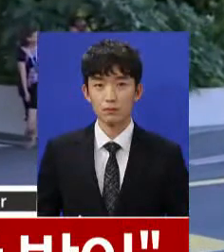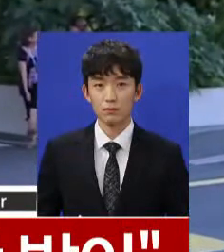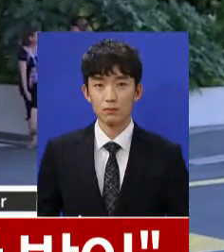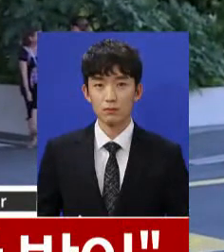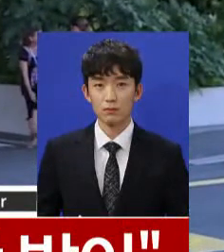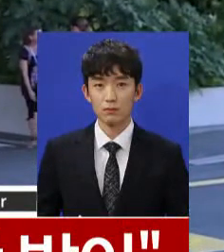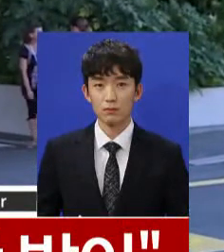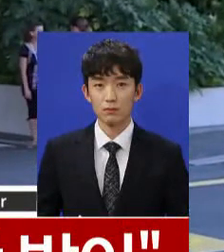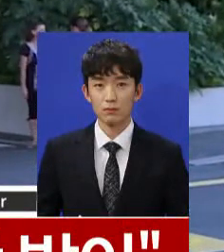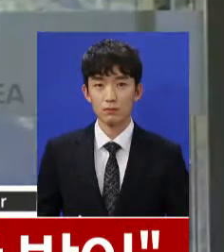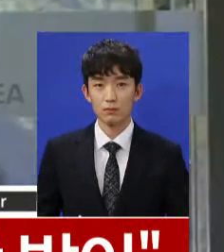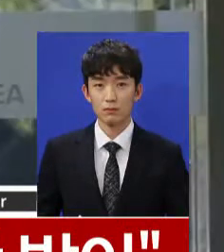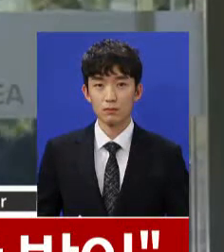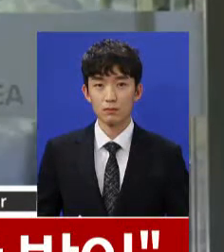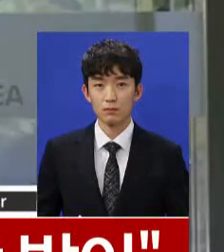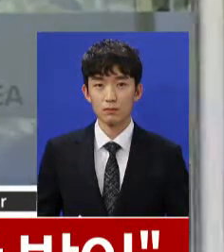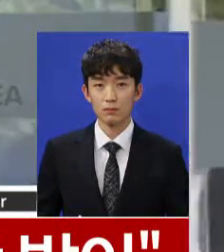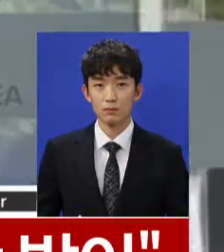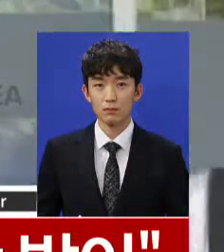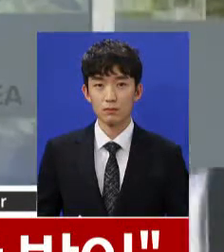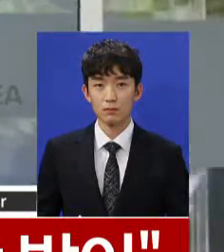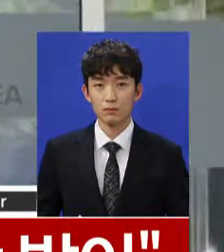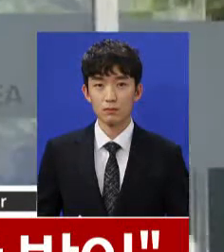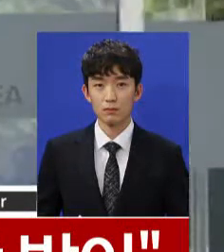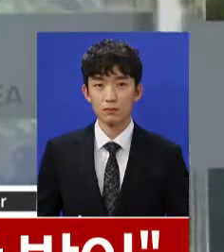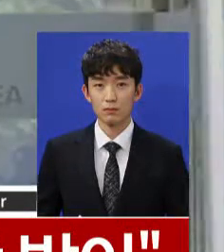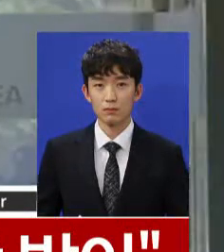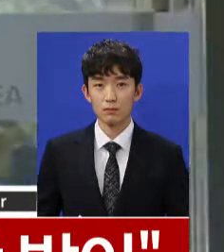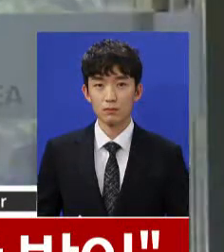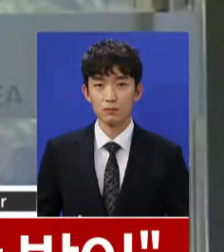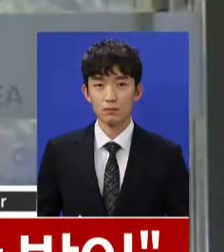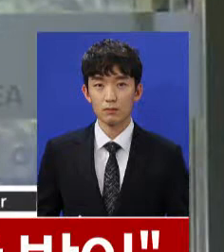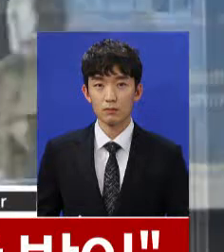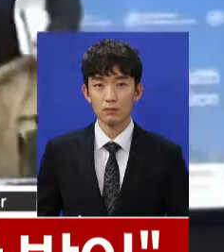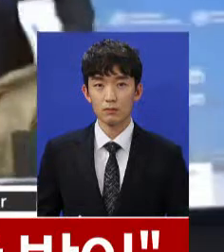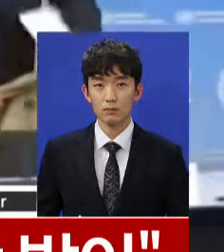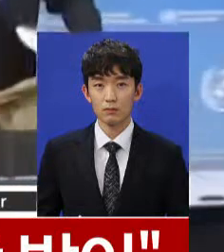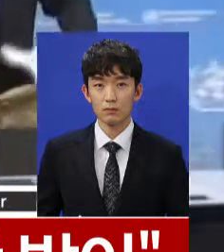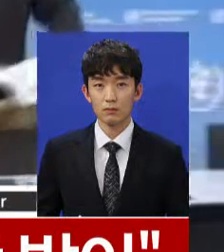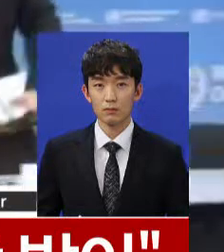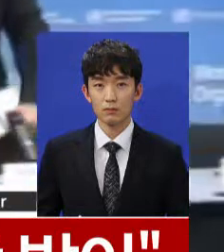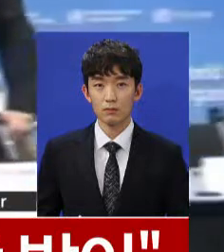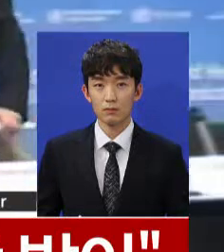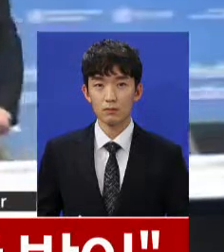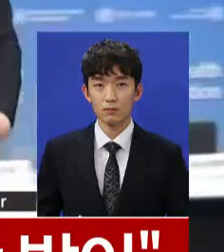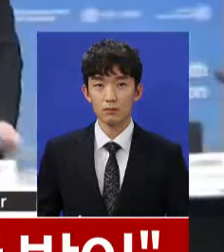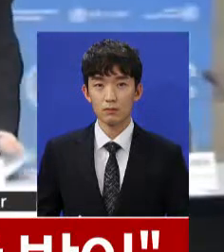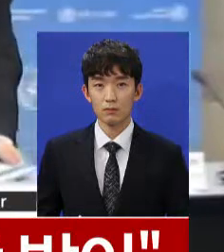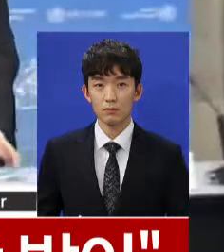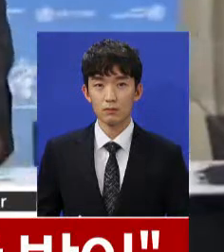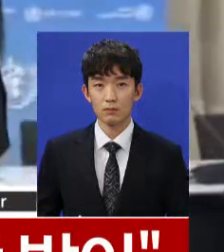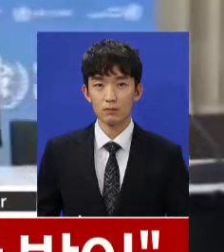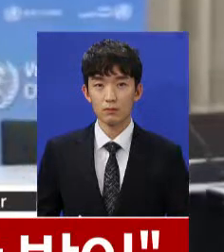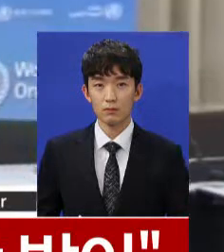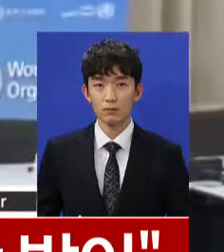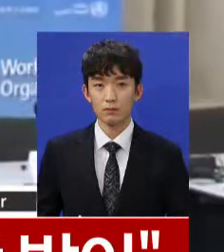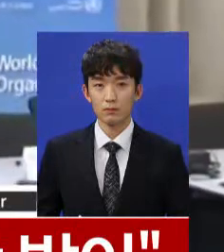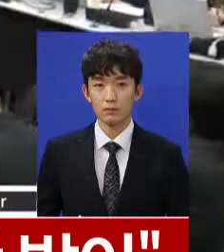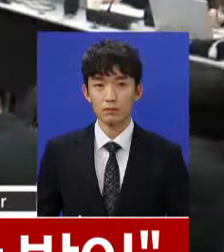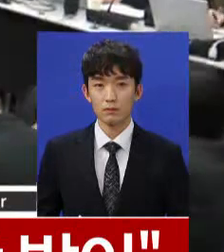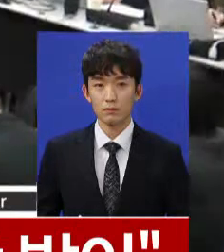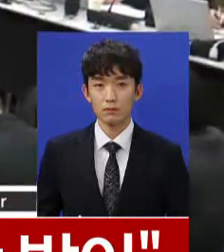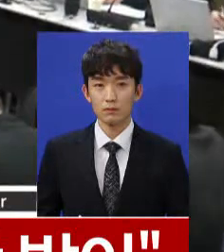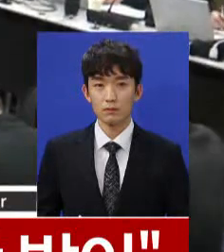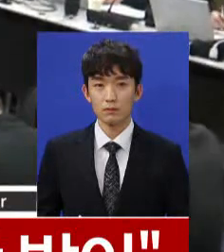WHO가 코로나19는 계절을 타지 않는다고 발표했습니다. 독감 같은 기존의 호흡기 바이러스는 계절을 타는 경향이